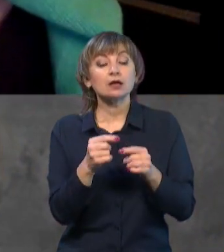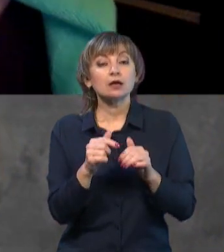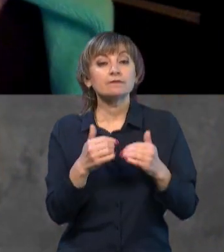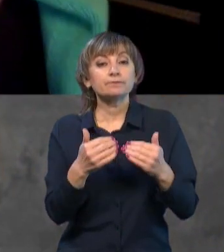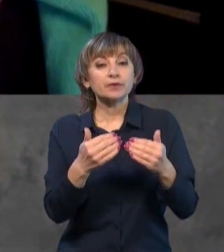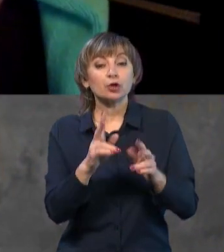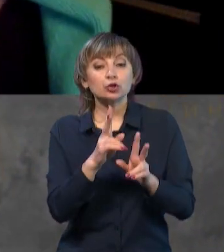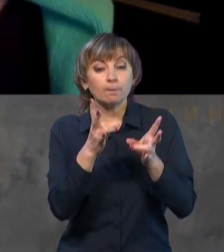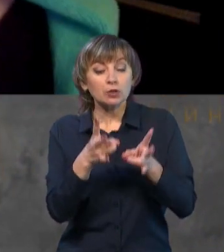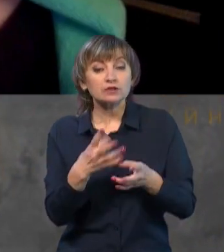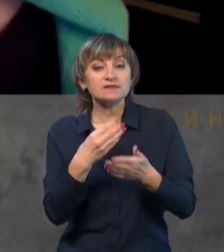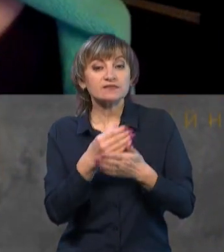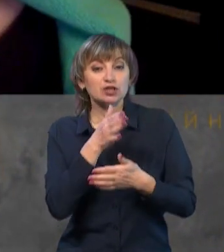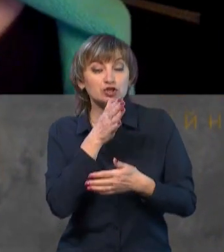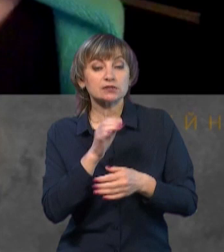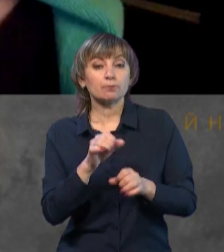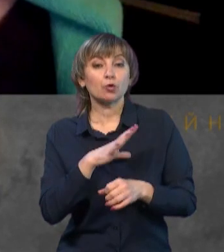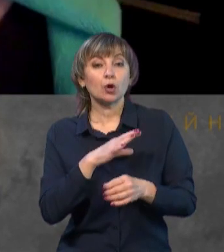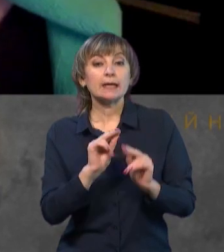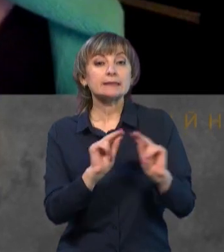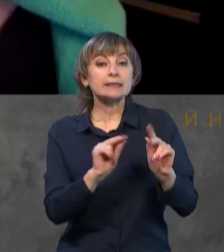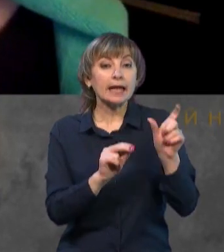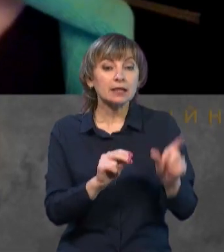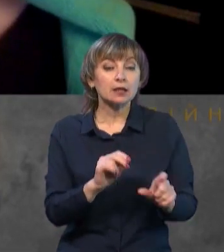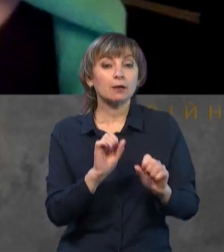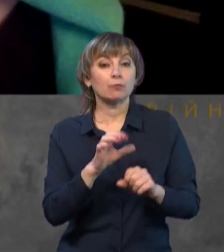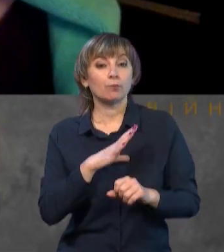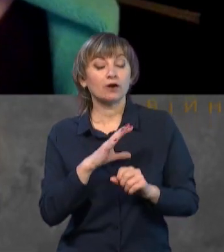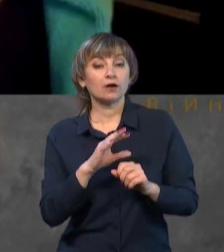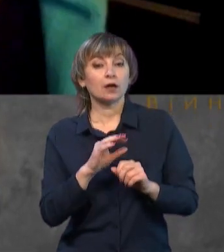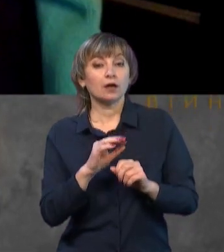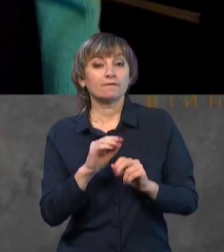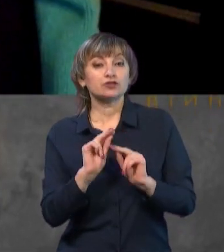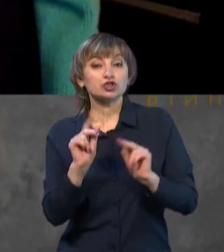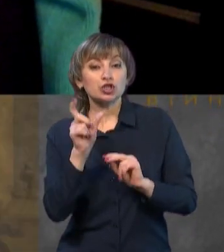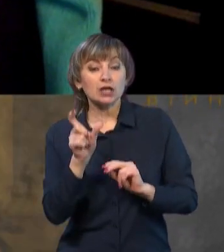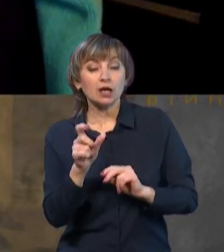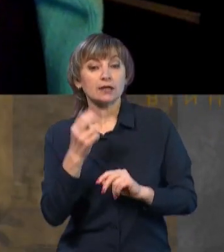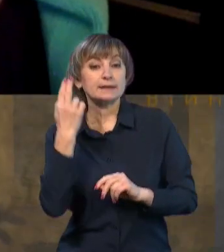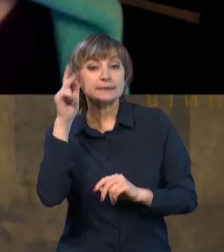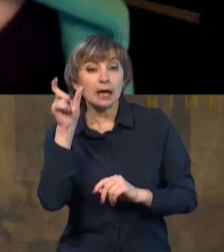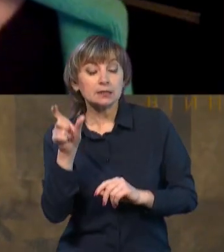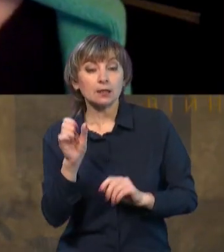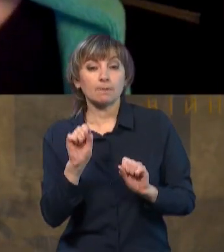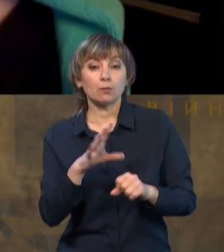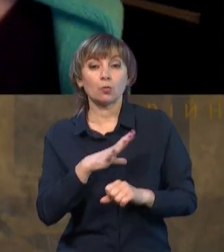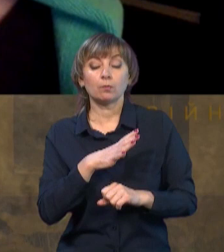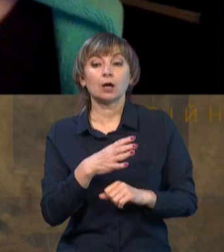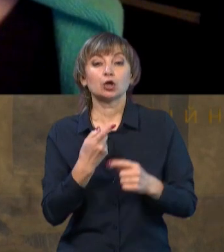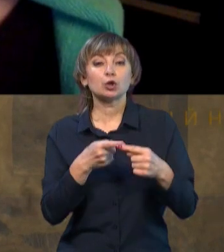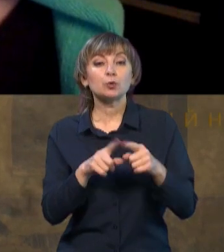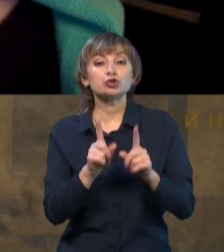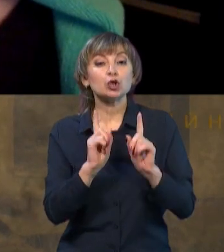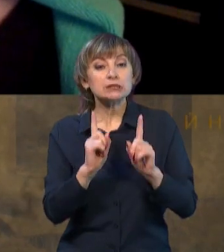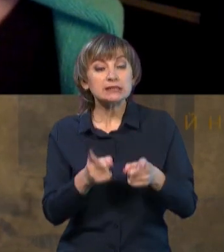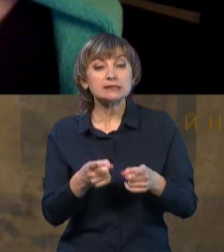хто постраждав у свій час. Це могло бути від тренера, це могло бути від вчителя, це могло бути там від якогось дядька. От і тому, що